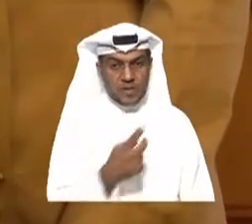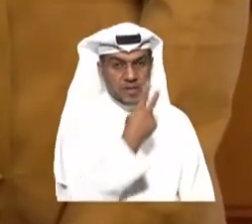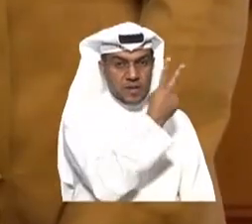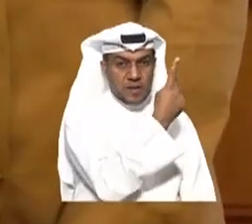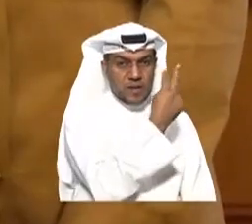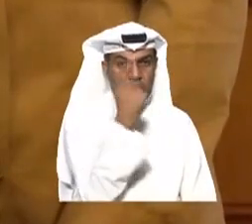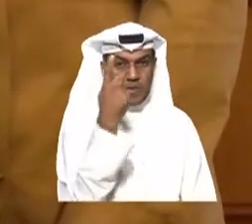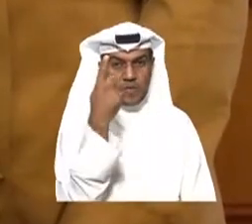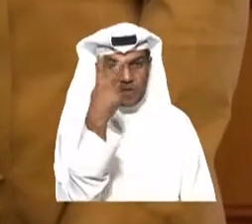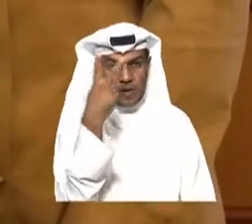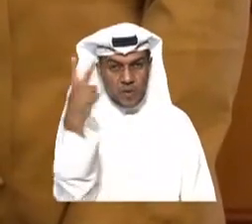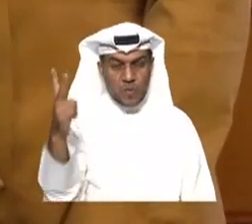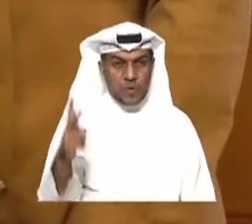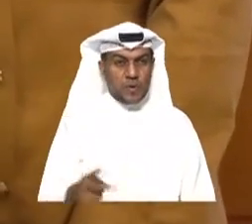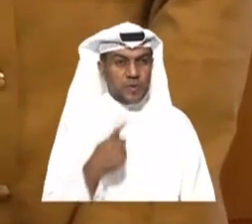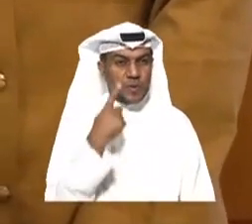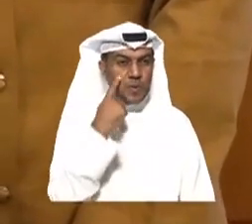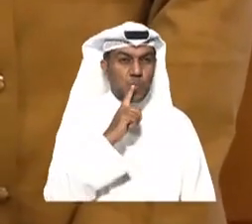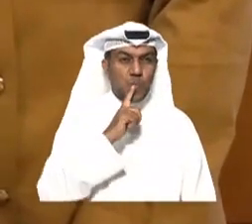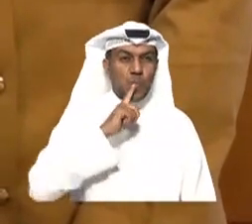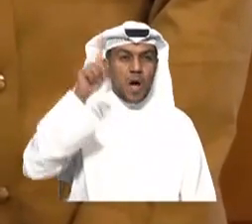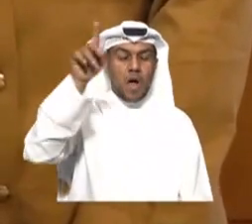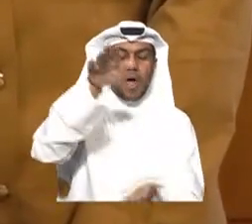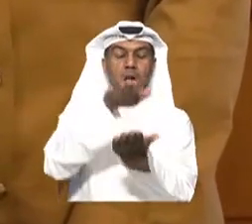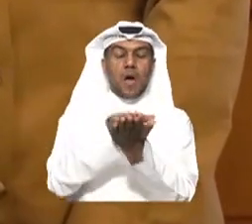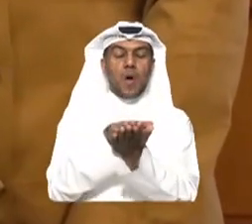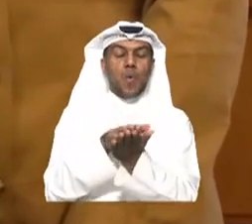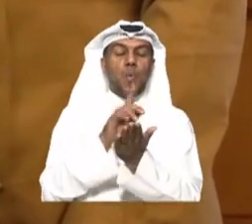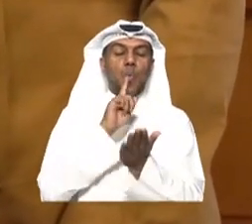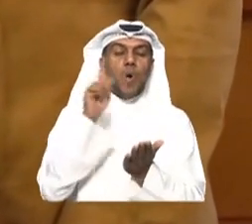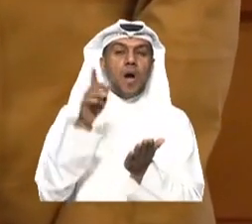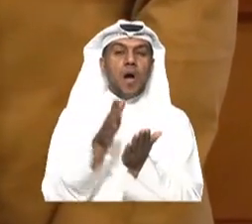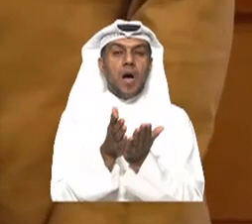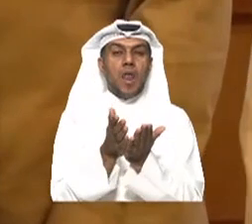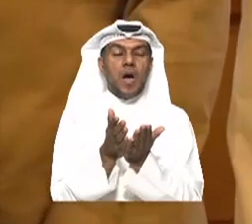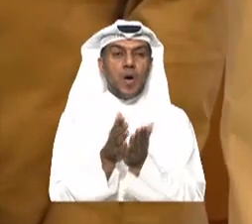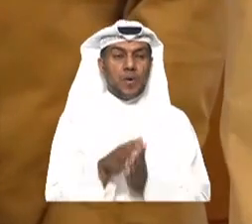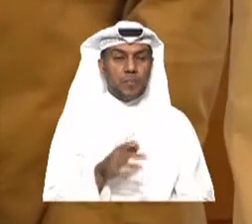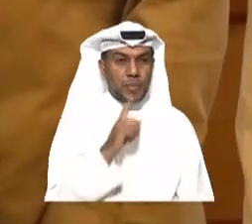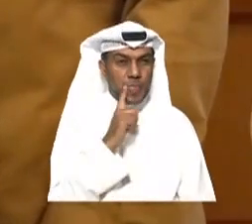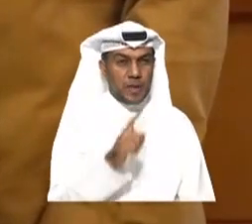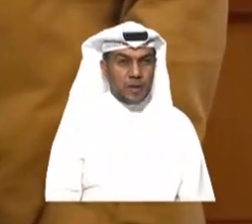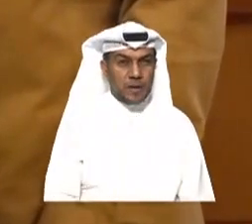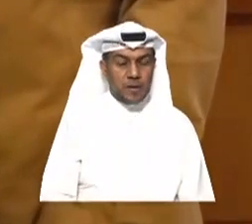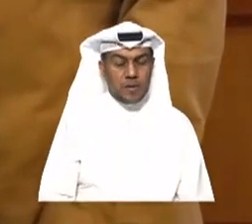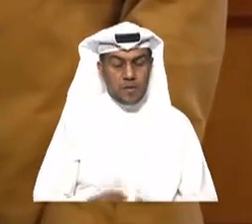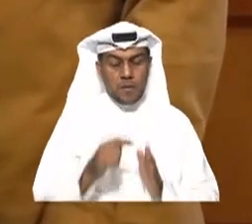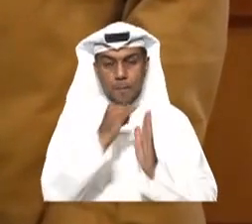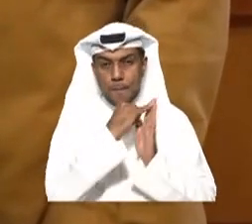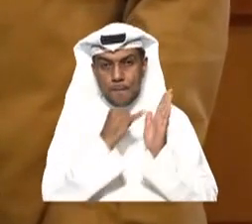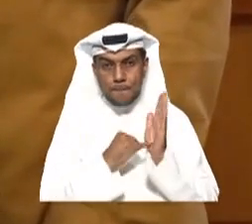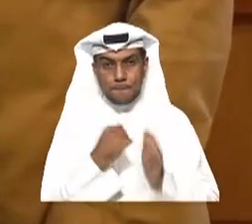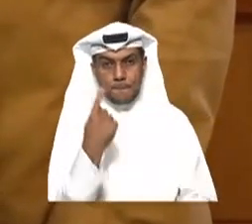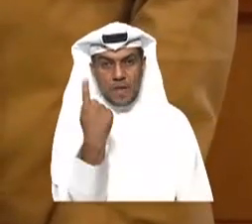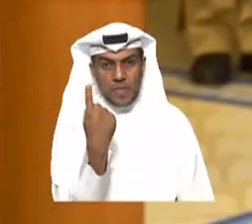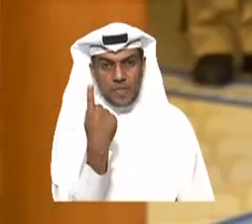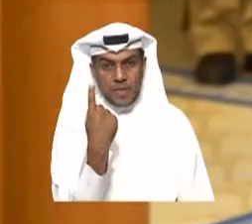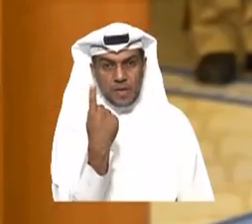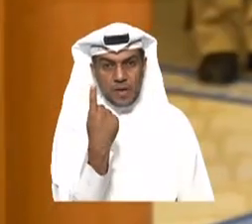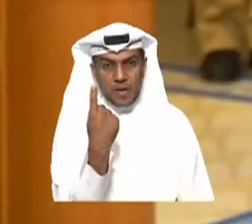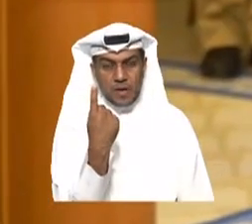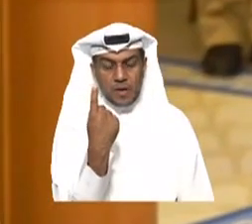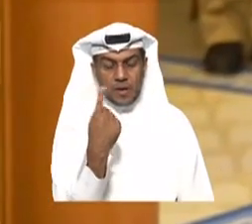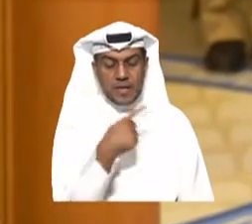2021-2022 وذلك لأداء القسم أمام معاليه. قرر مادة 1 تعين كل من